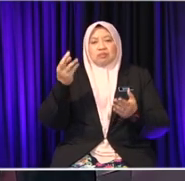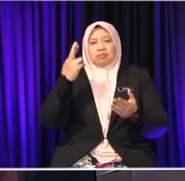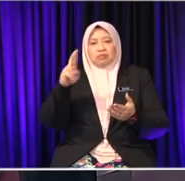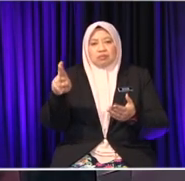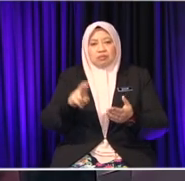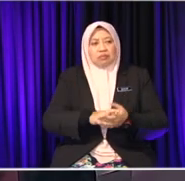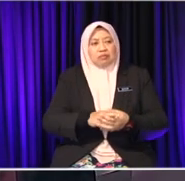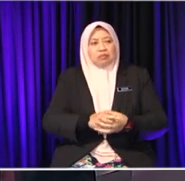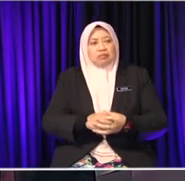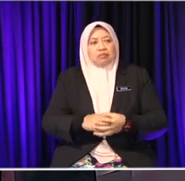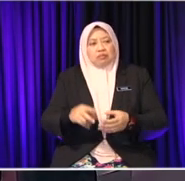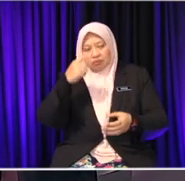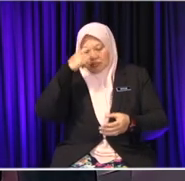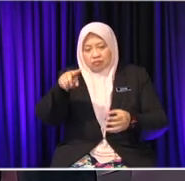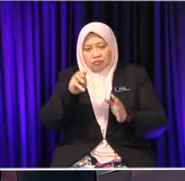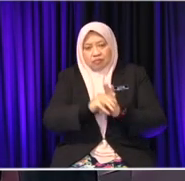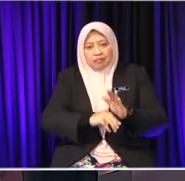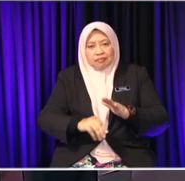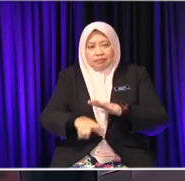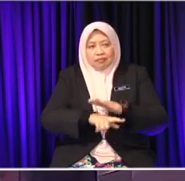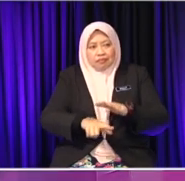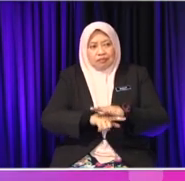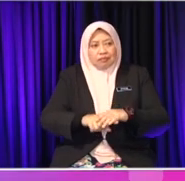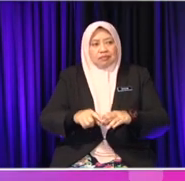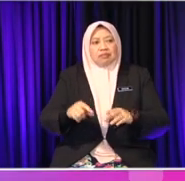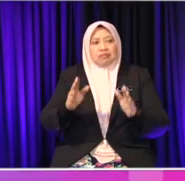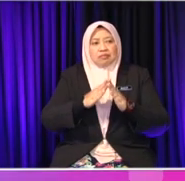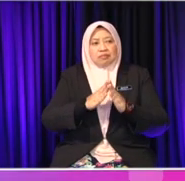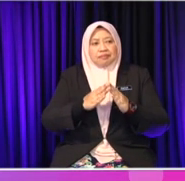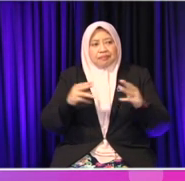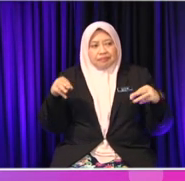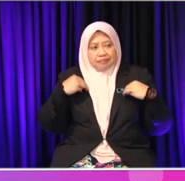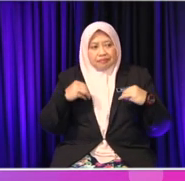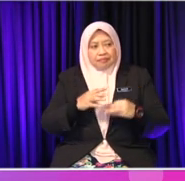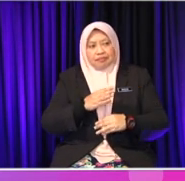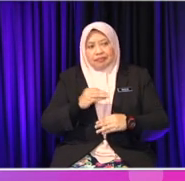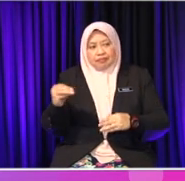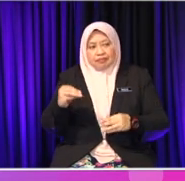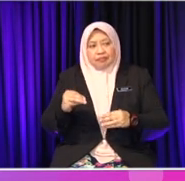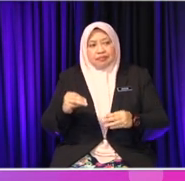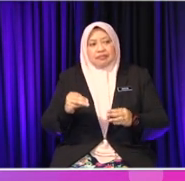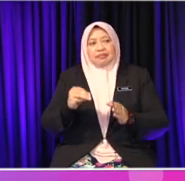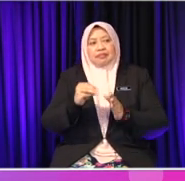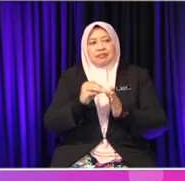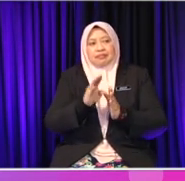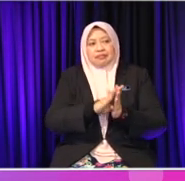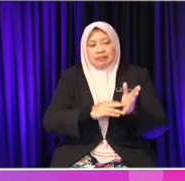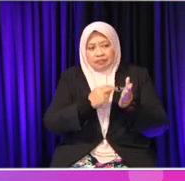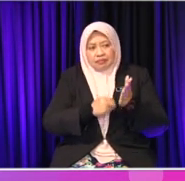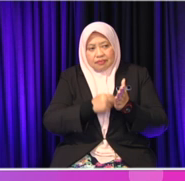80-20 dan dia tebal 5.000 Ringgit jika rumahnya telah musnah sepenuhnya dan satu kejadian kebakaran hitung jumlah